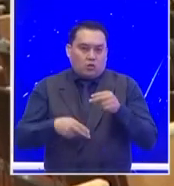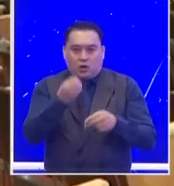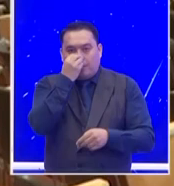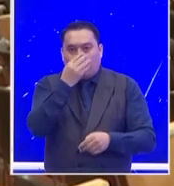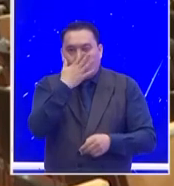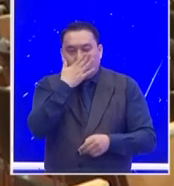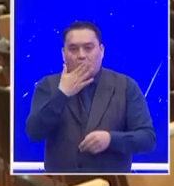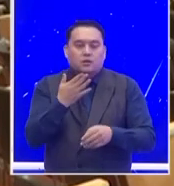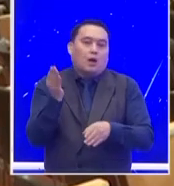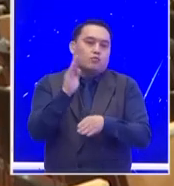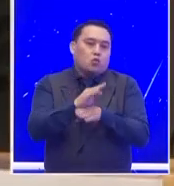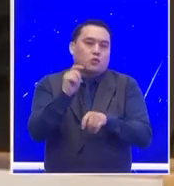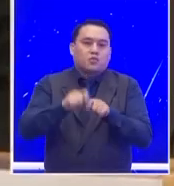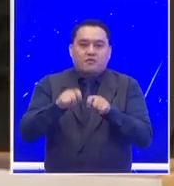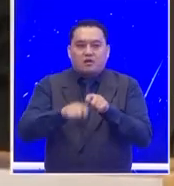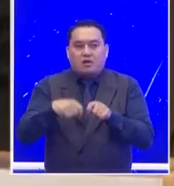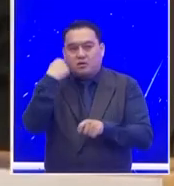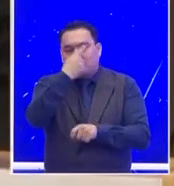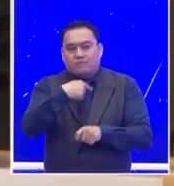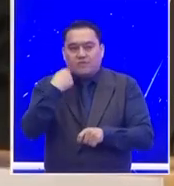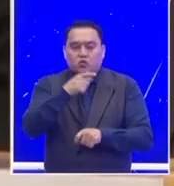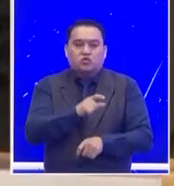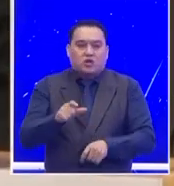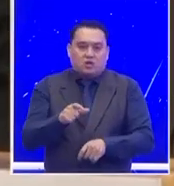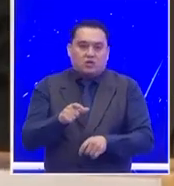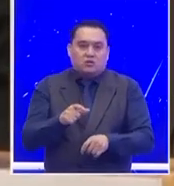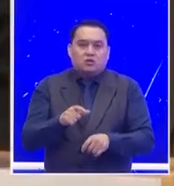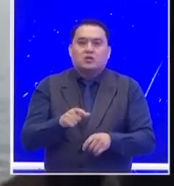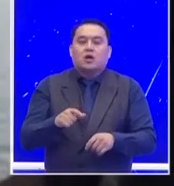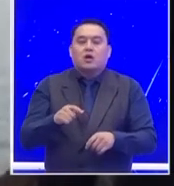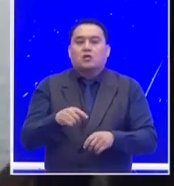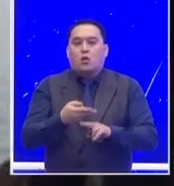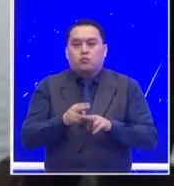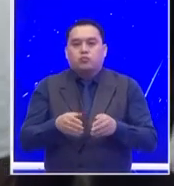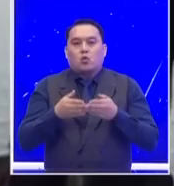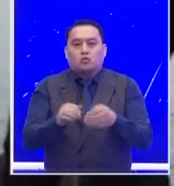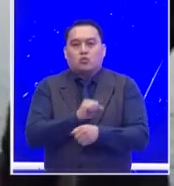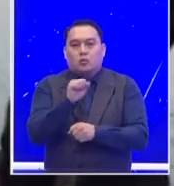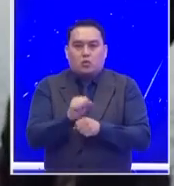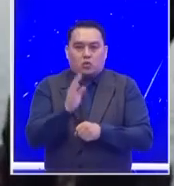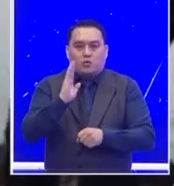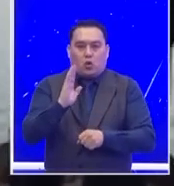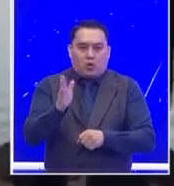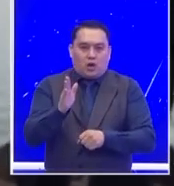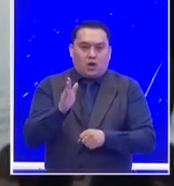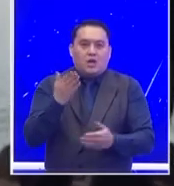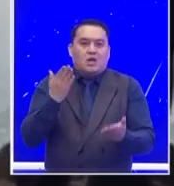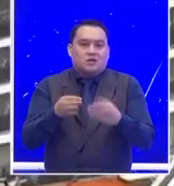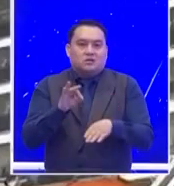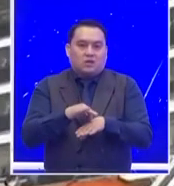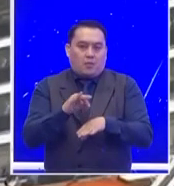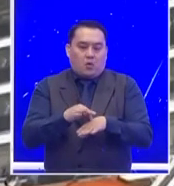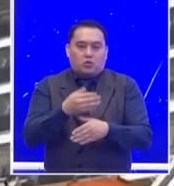сторона планирует дополнительно проверить каждого пассажира еще раз на суше, когда они будут покидать круизный лайнер. Если диагноз